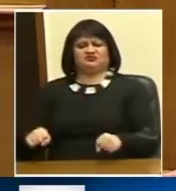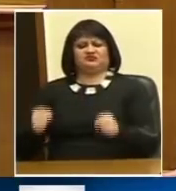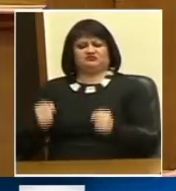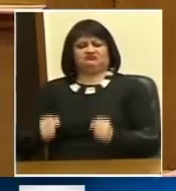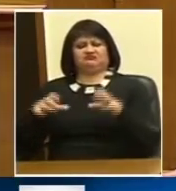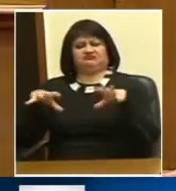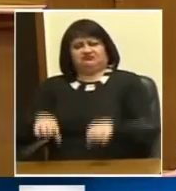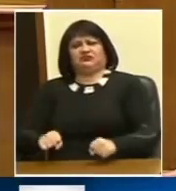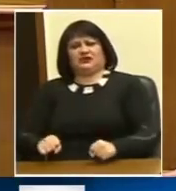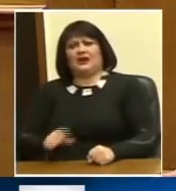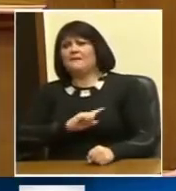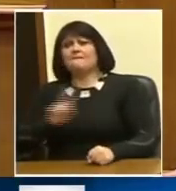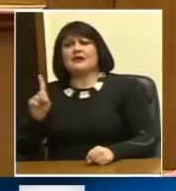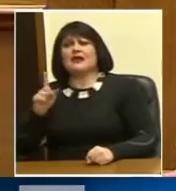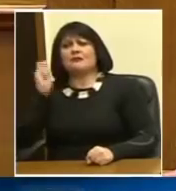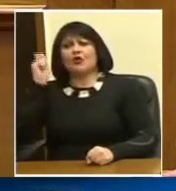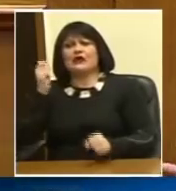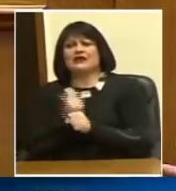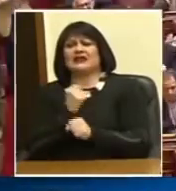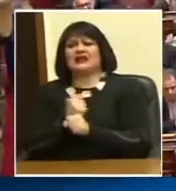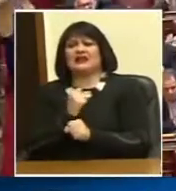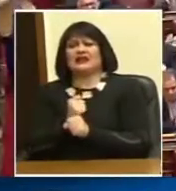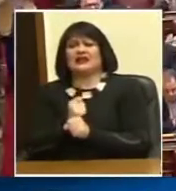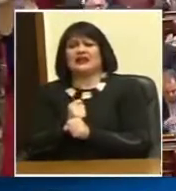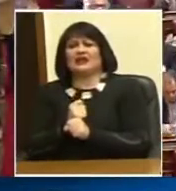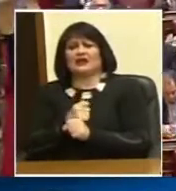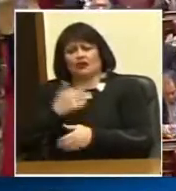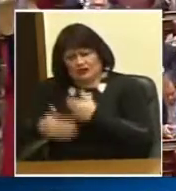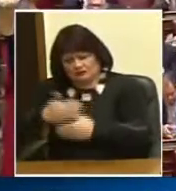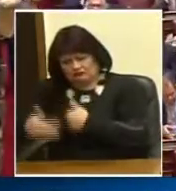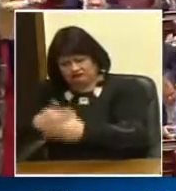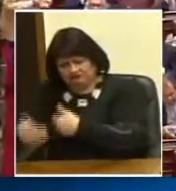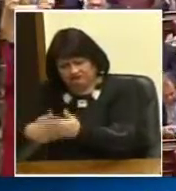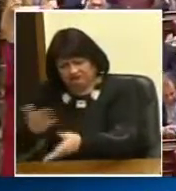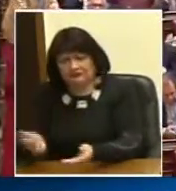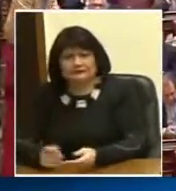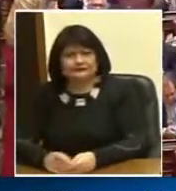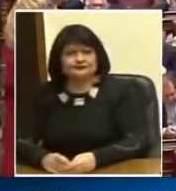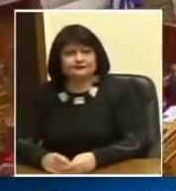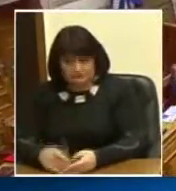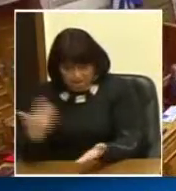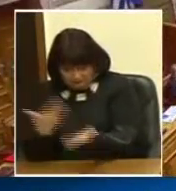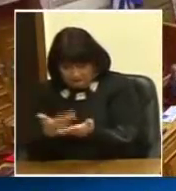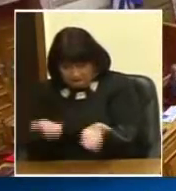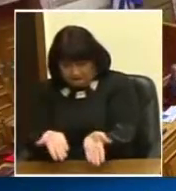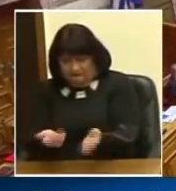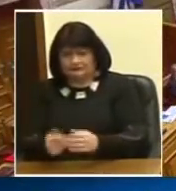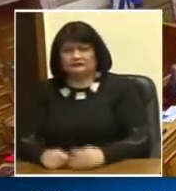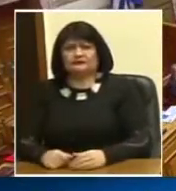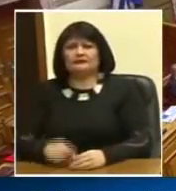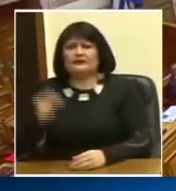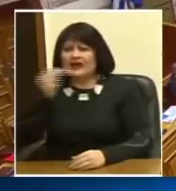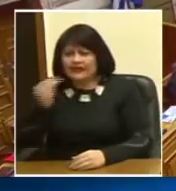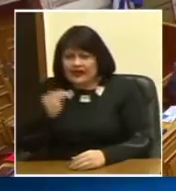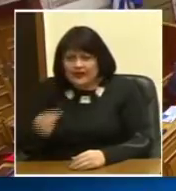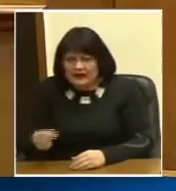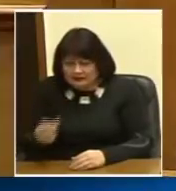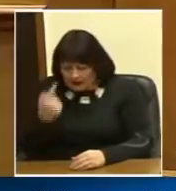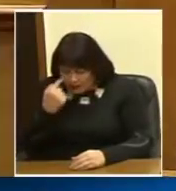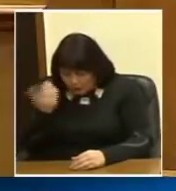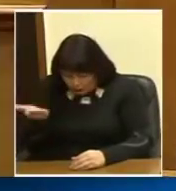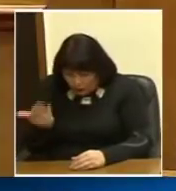είμαστε πολιτικοί κληρονομικό δικαίο? Ιδού λοιπόν σε ποια ζητήματα πρέπει